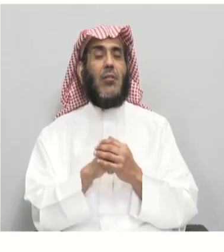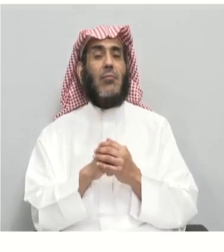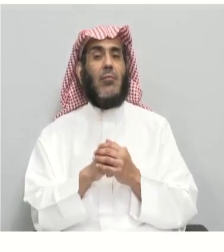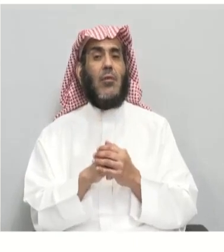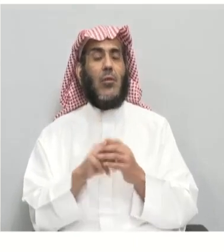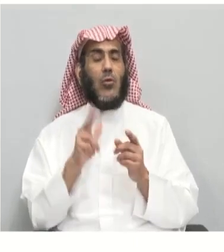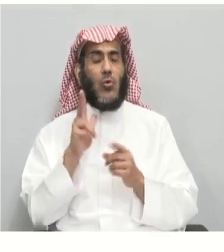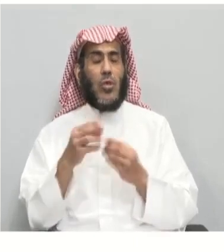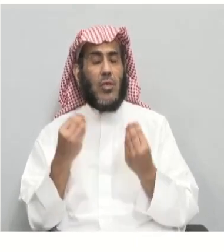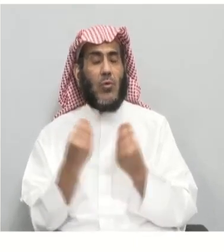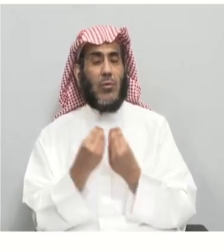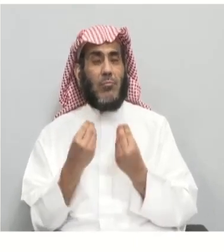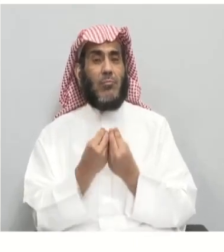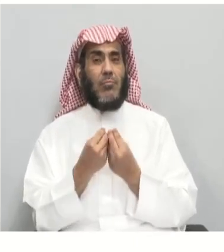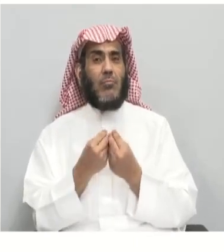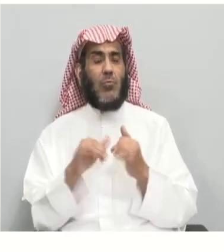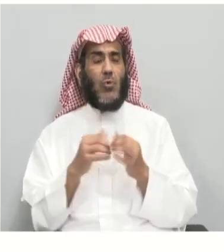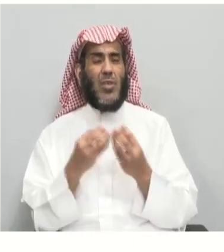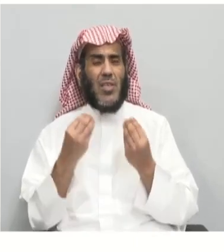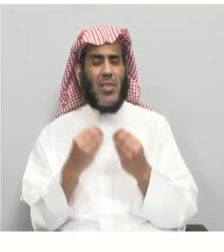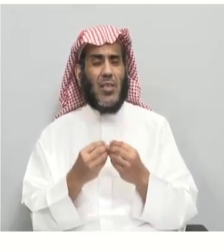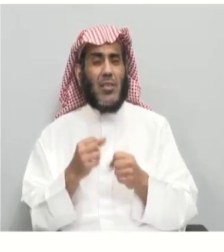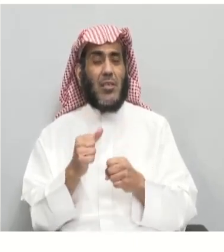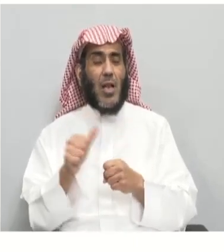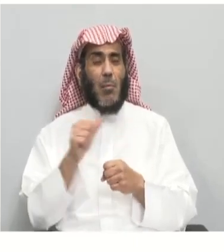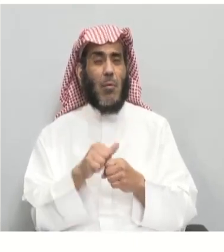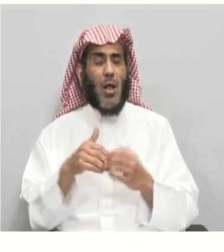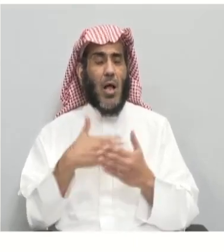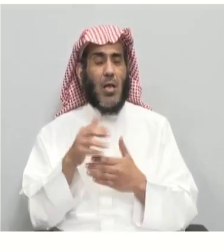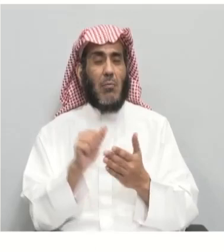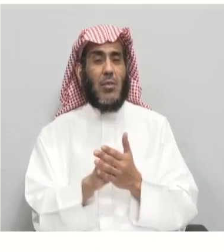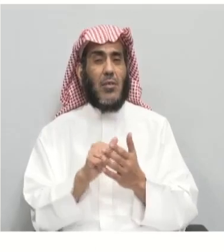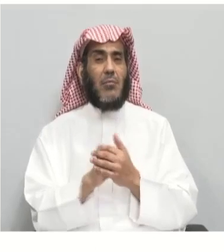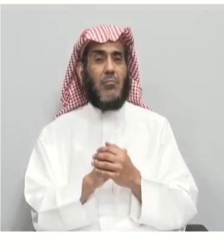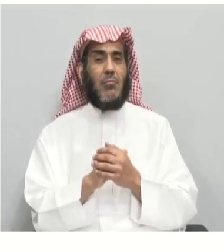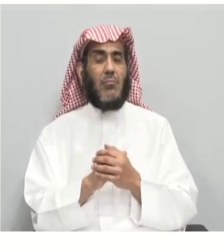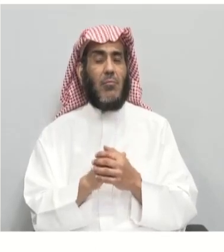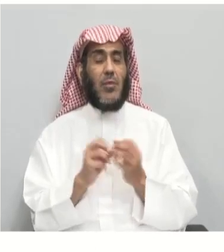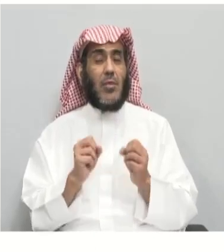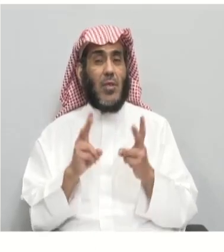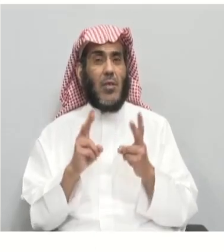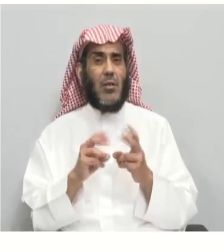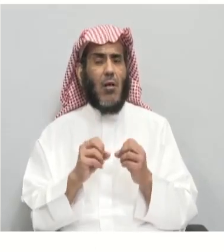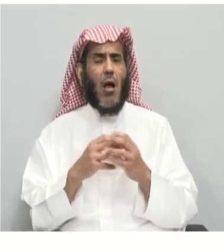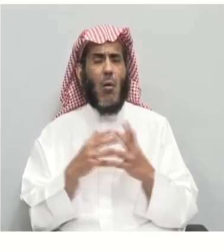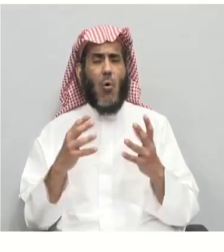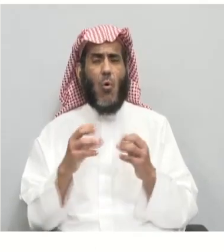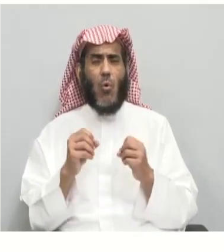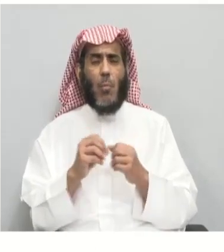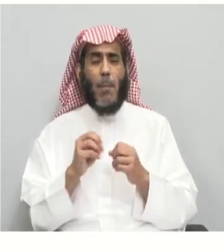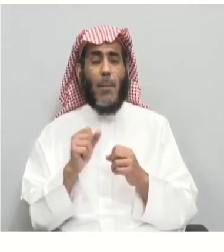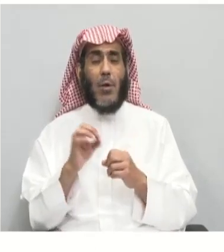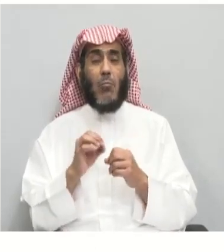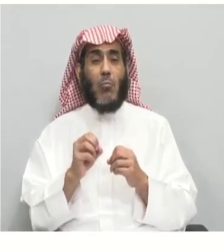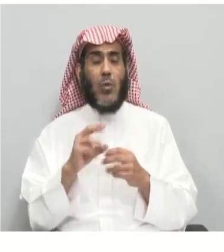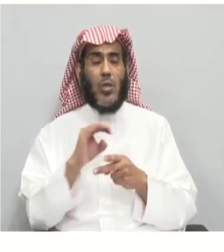نشاهد سويا طرق ترشيد استهلاك الماء خارج المنزل اقترح اكبر قدر ممكن